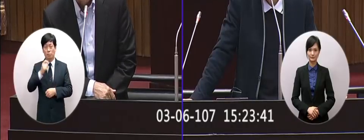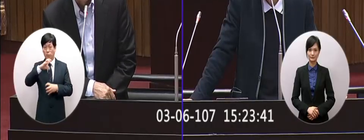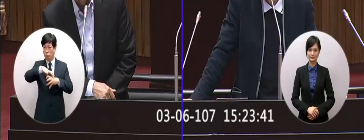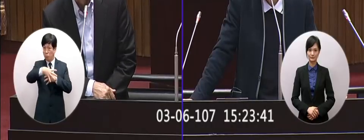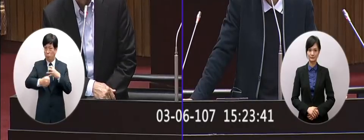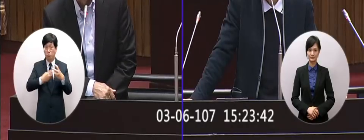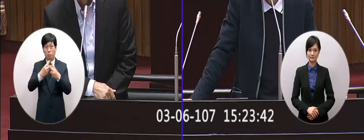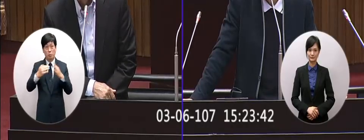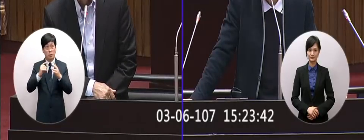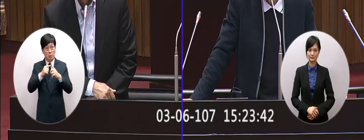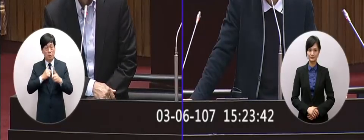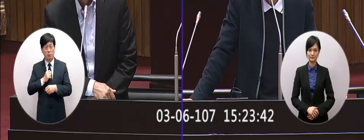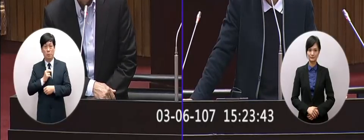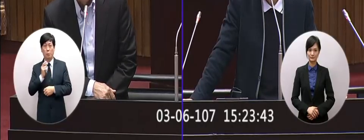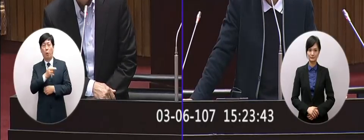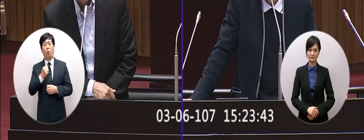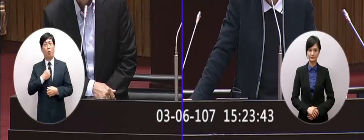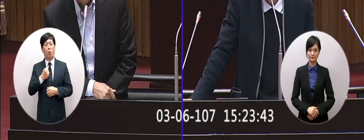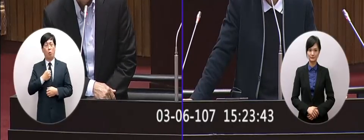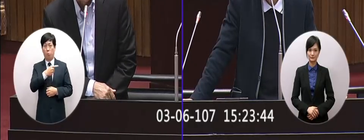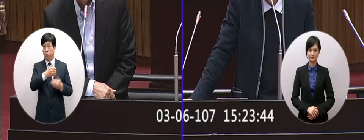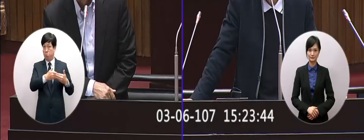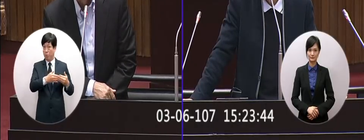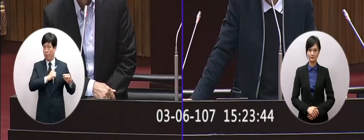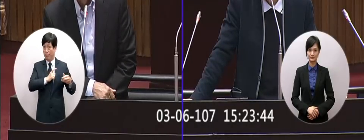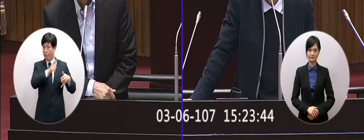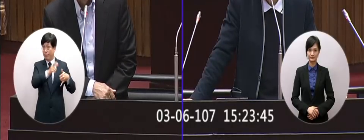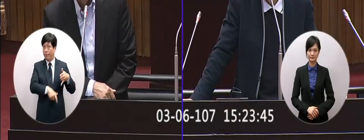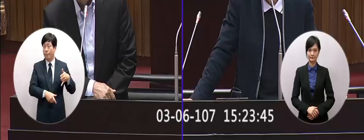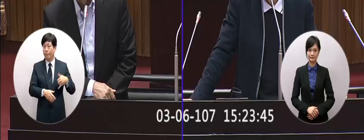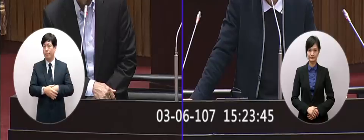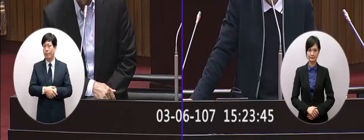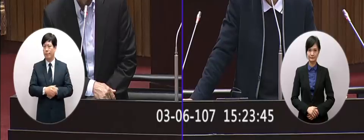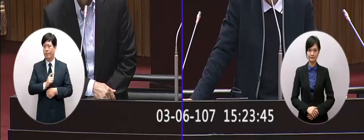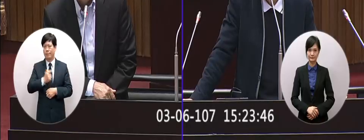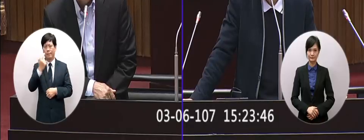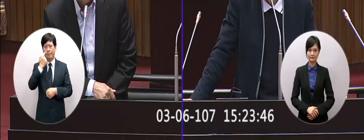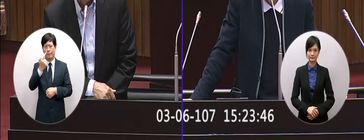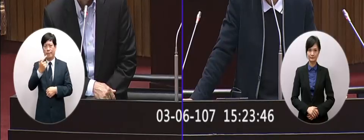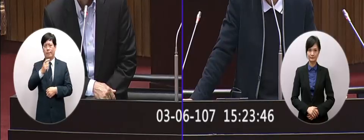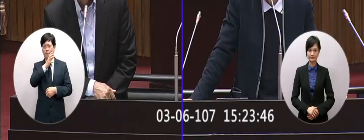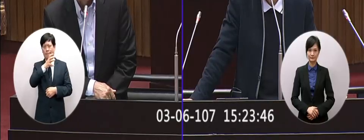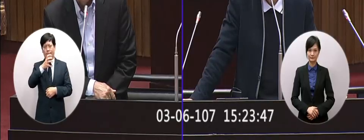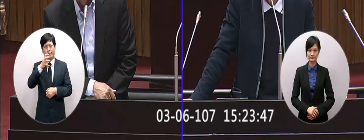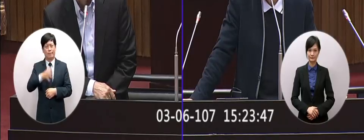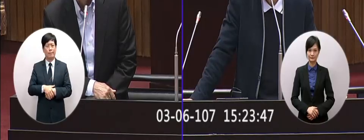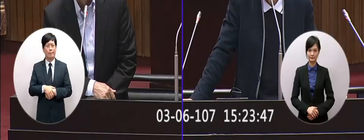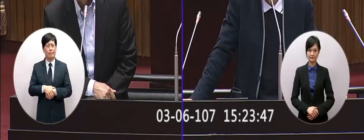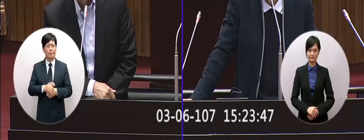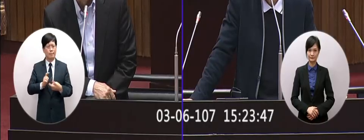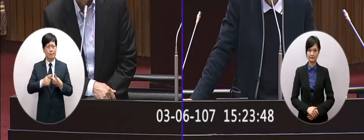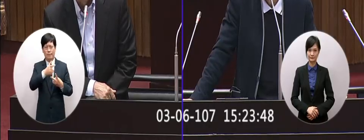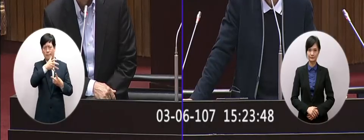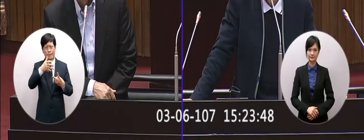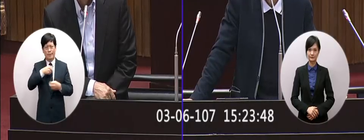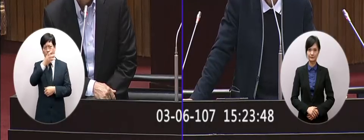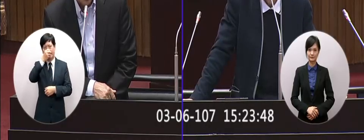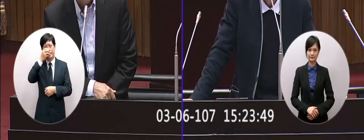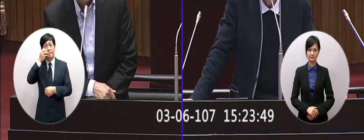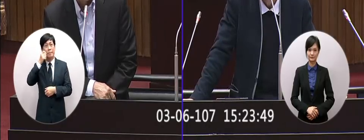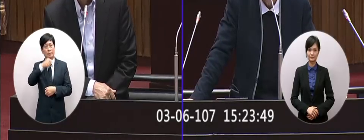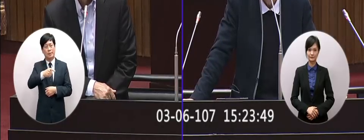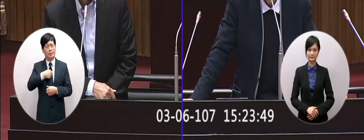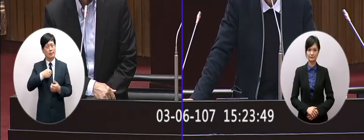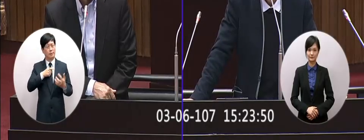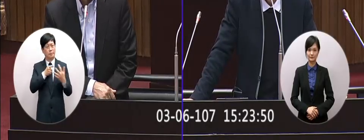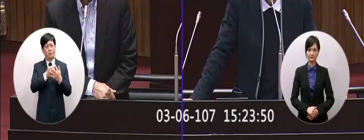界的客家人了解中国伊本身啦吼，一个非常吼阿爸吼，非常非常的粗暴的一种